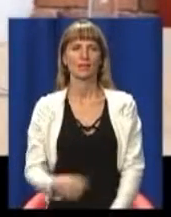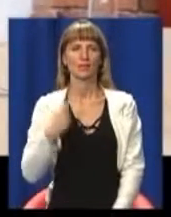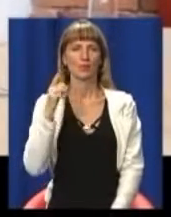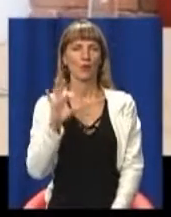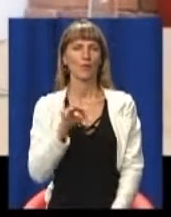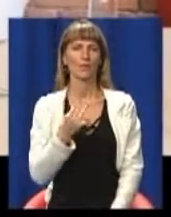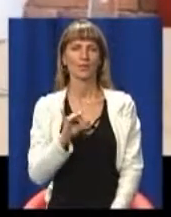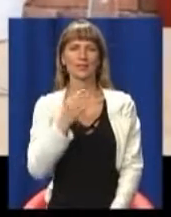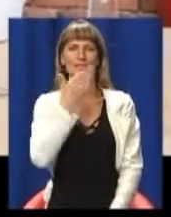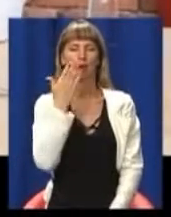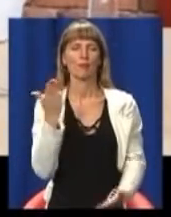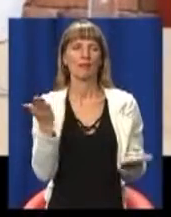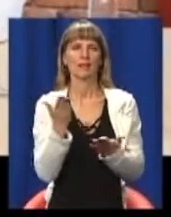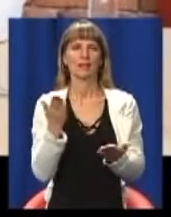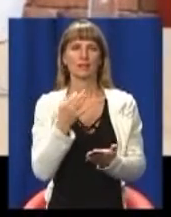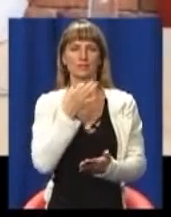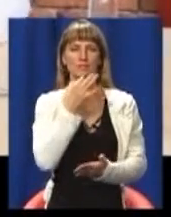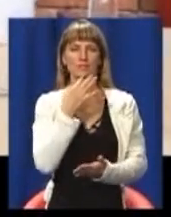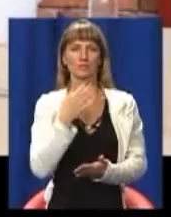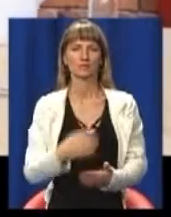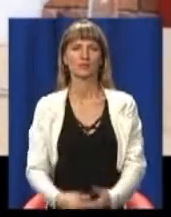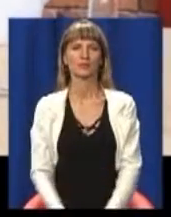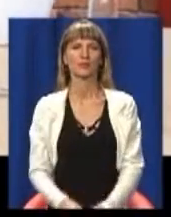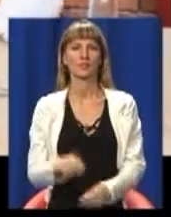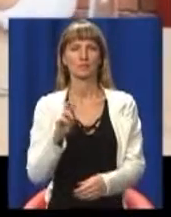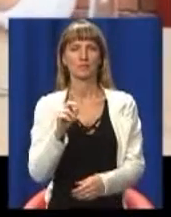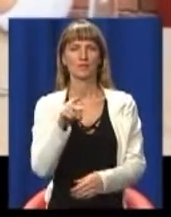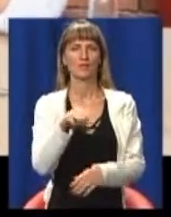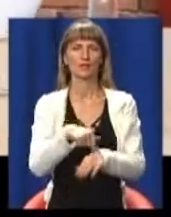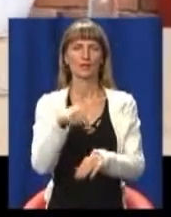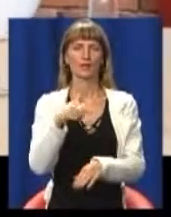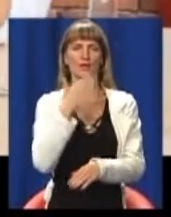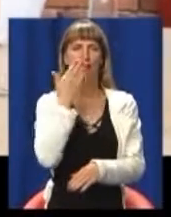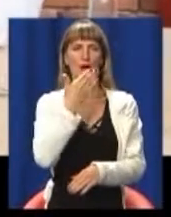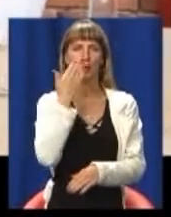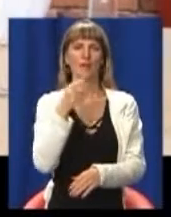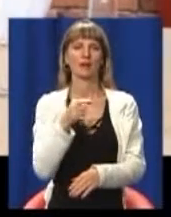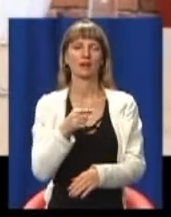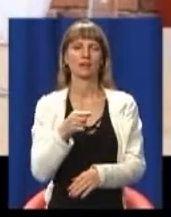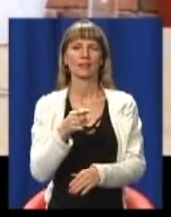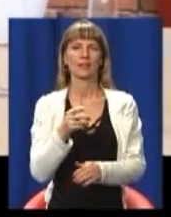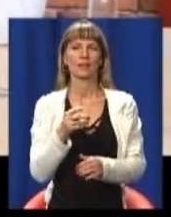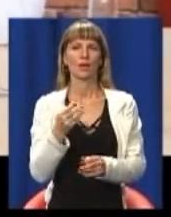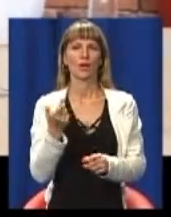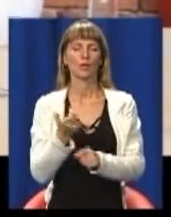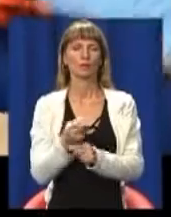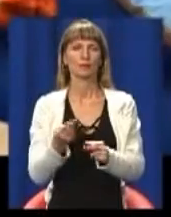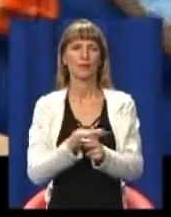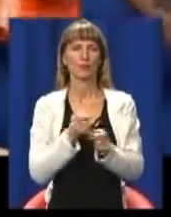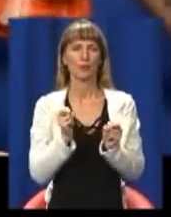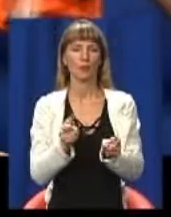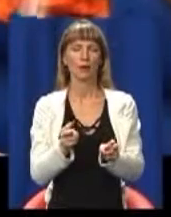і запах, який запах, якби ви тільки відчували його, дуже добре, він цілковито безпечний, спробуйте